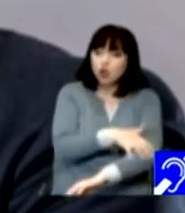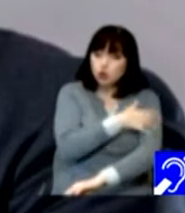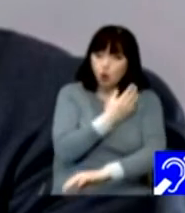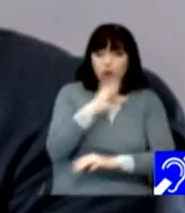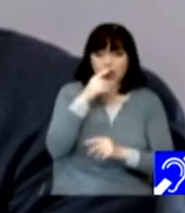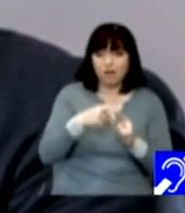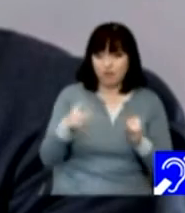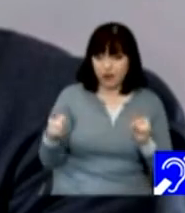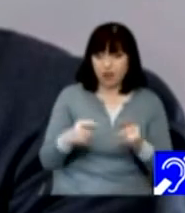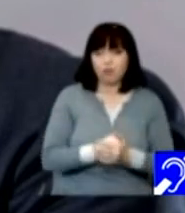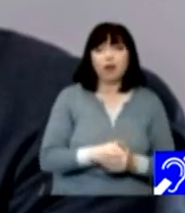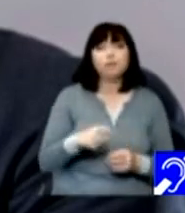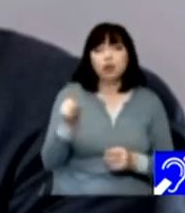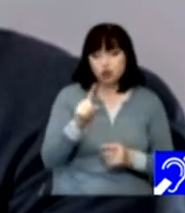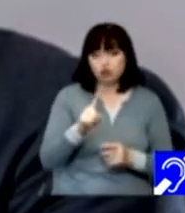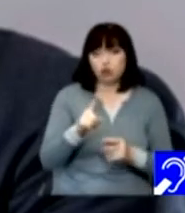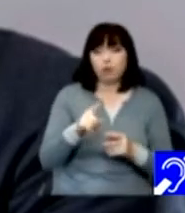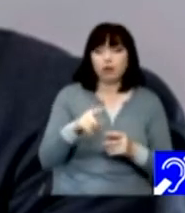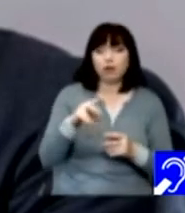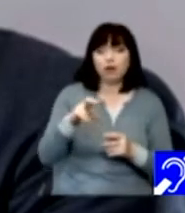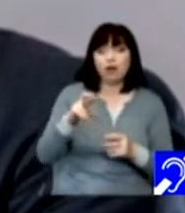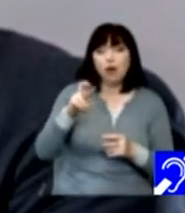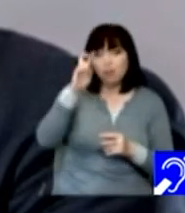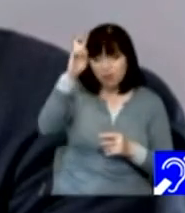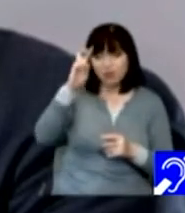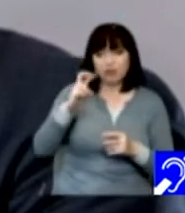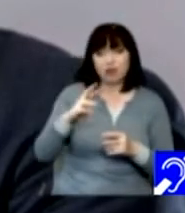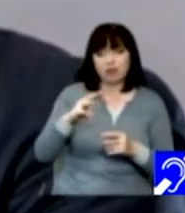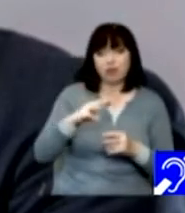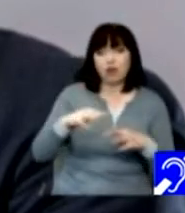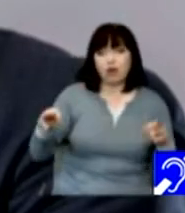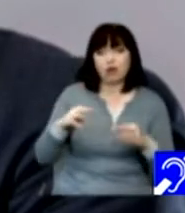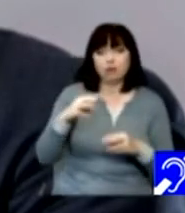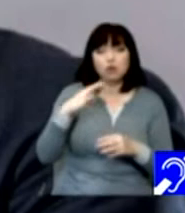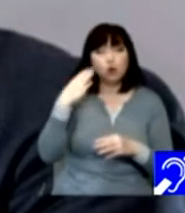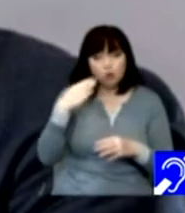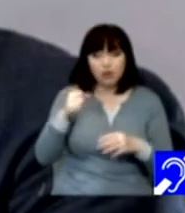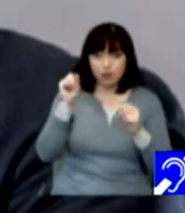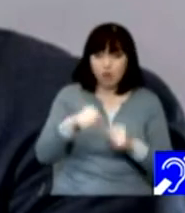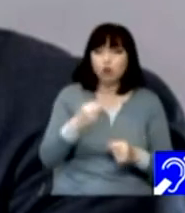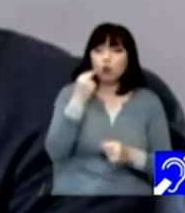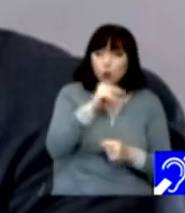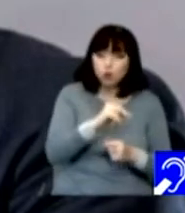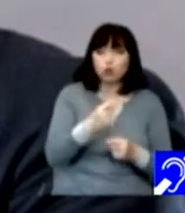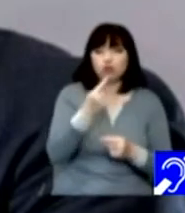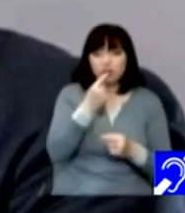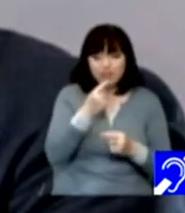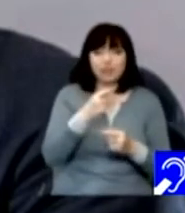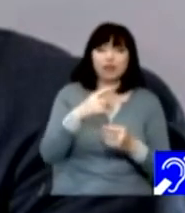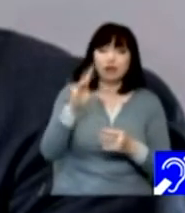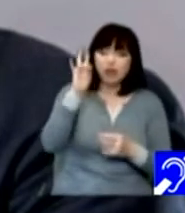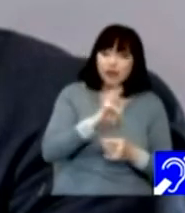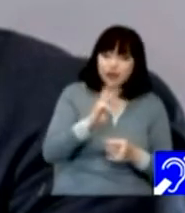menținând, bineînțeles, linia proiectelor prin care Guvernul României oferă sprijin pentru consolidarea comunității de limbă, cultură,